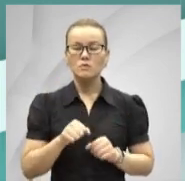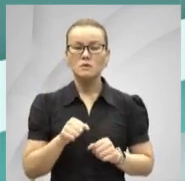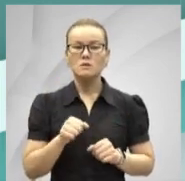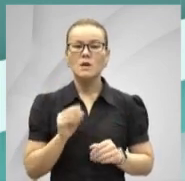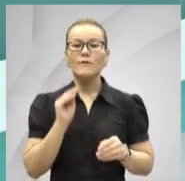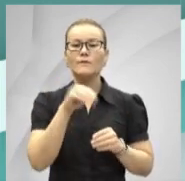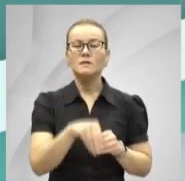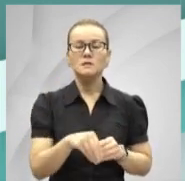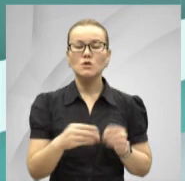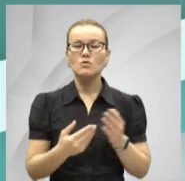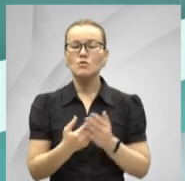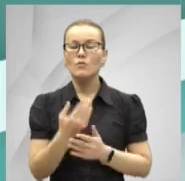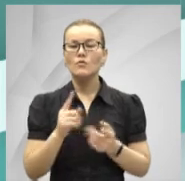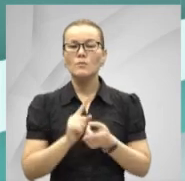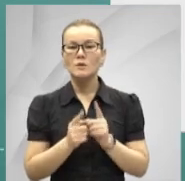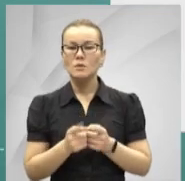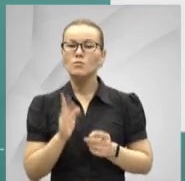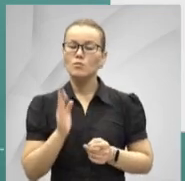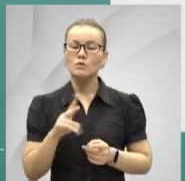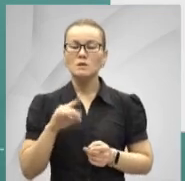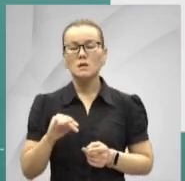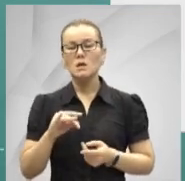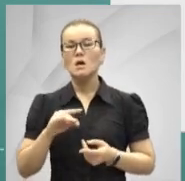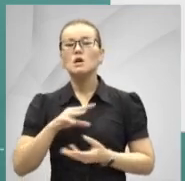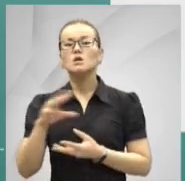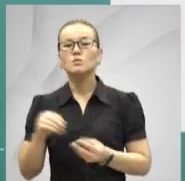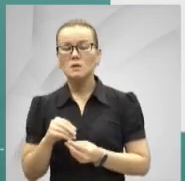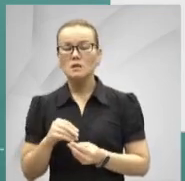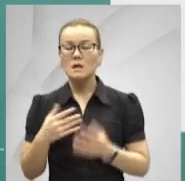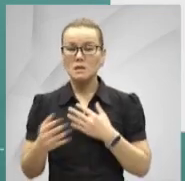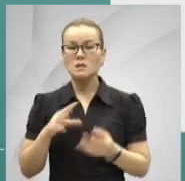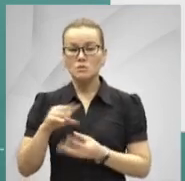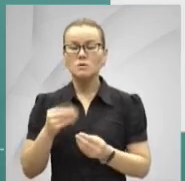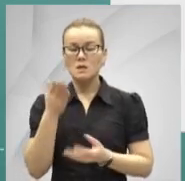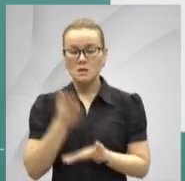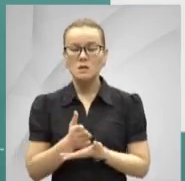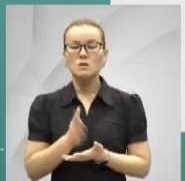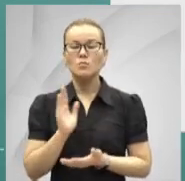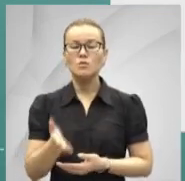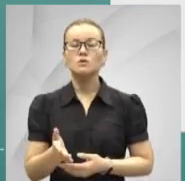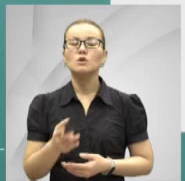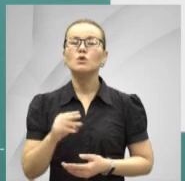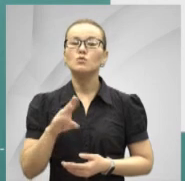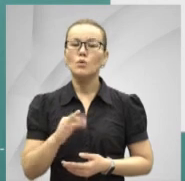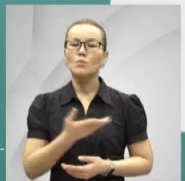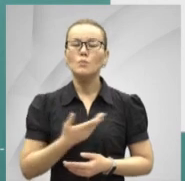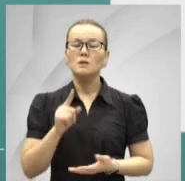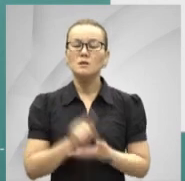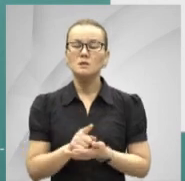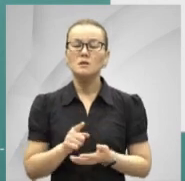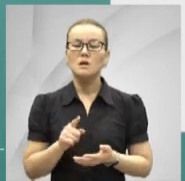переменную и будет ли от этого результат. Если результат будет, то мы должны ввести